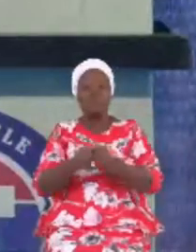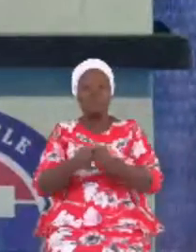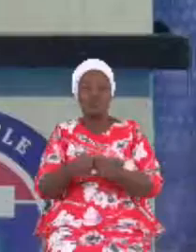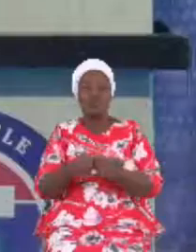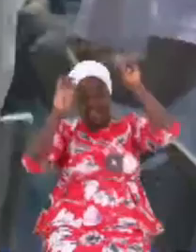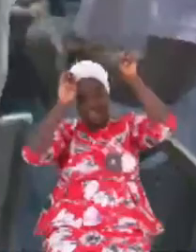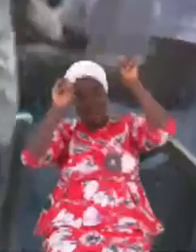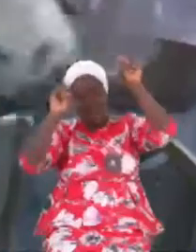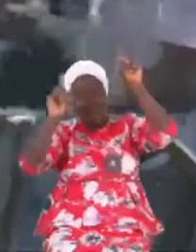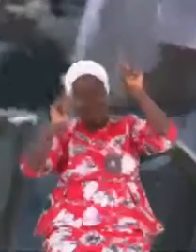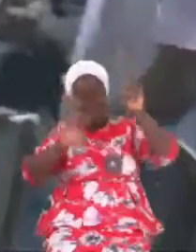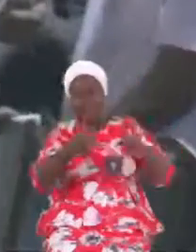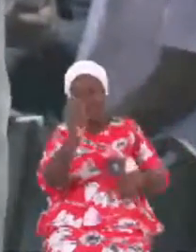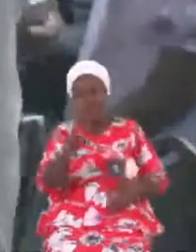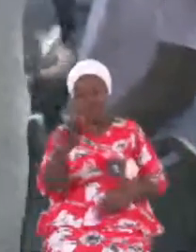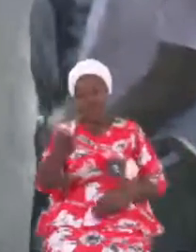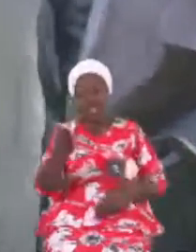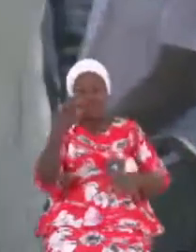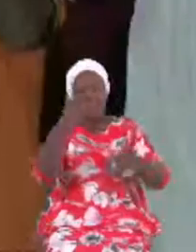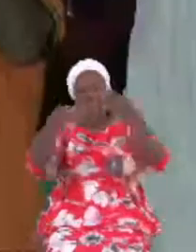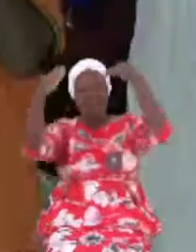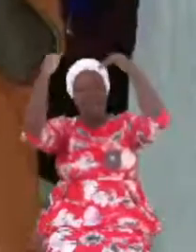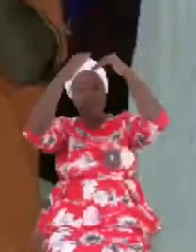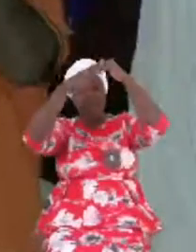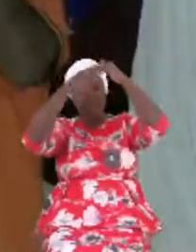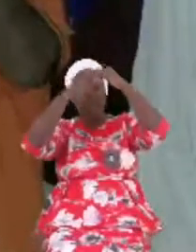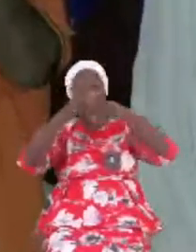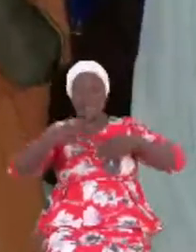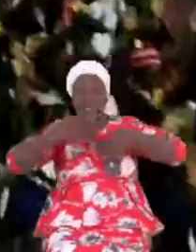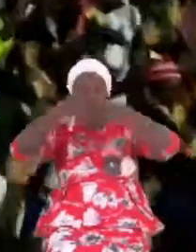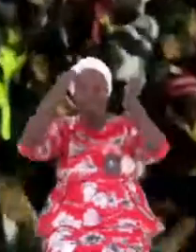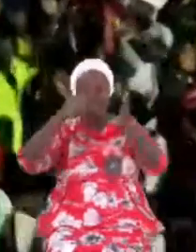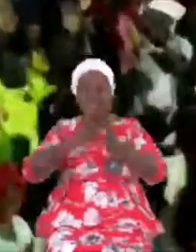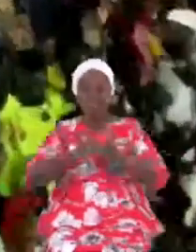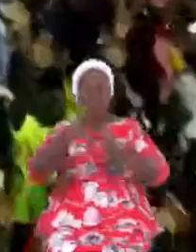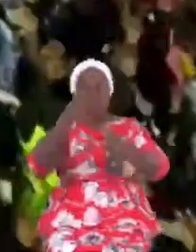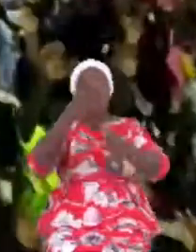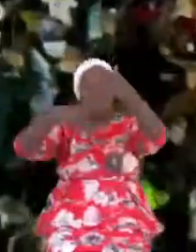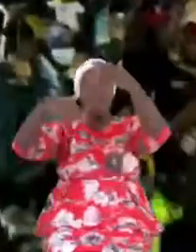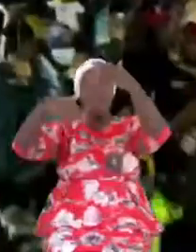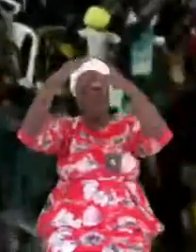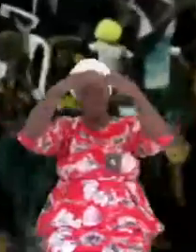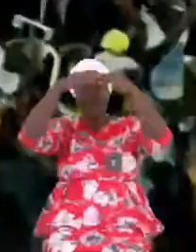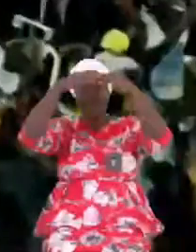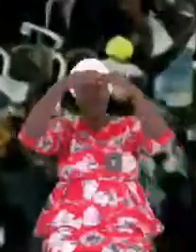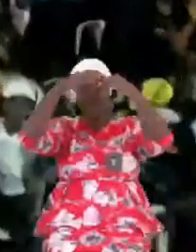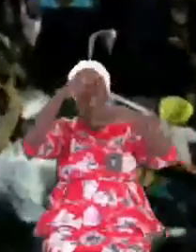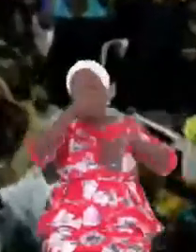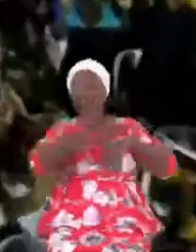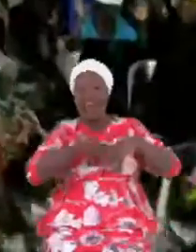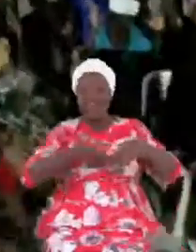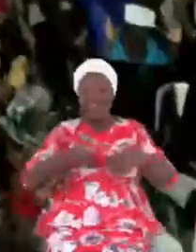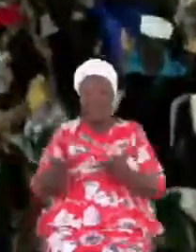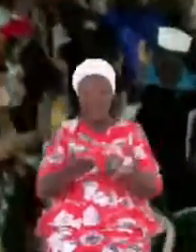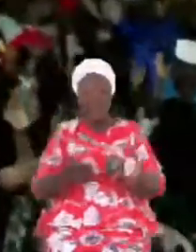quelqu'un là-bas? Le ciel. Crie-le! Ciel! Et